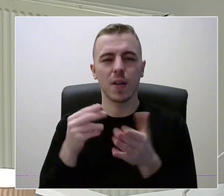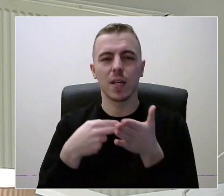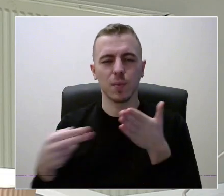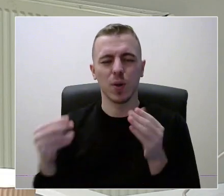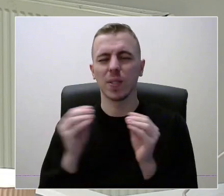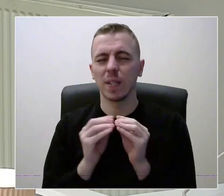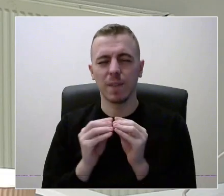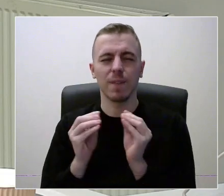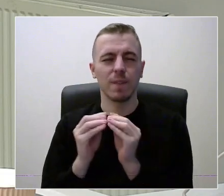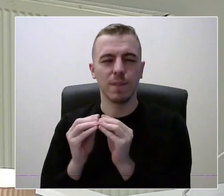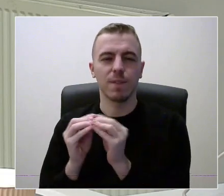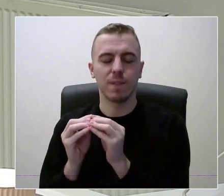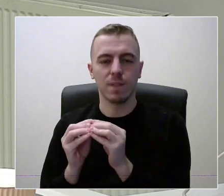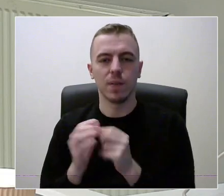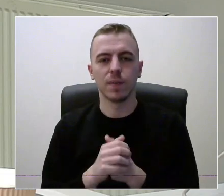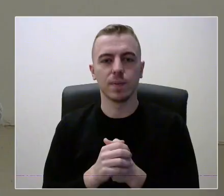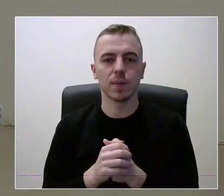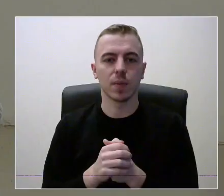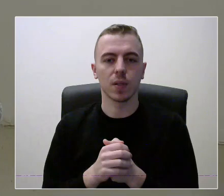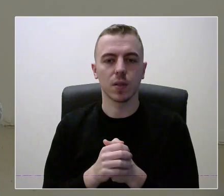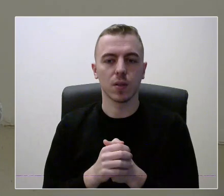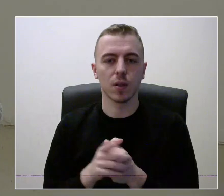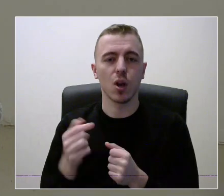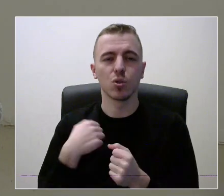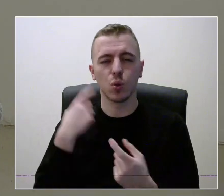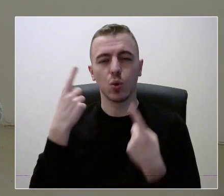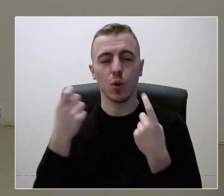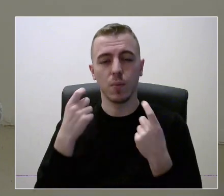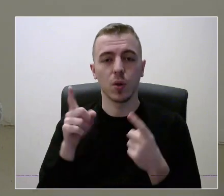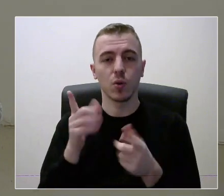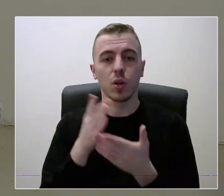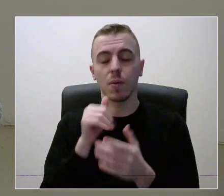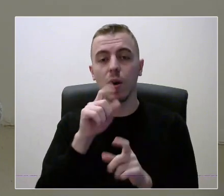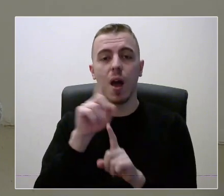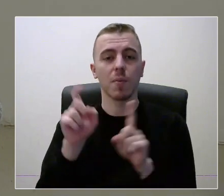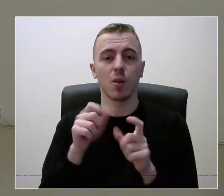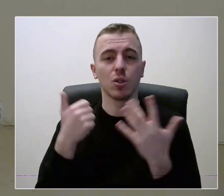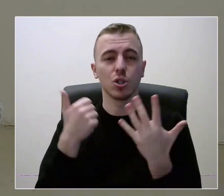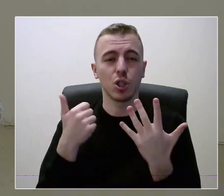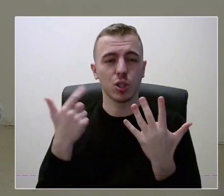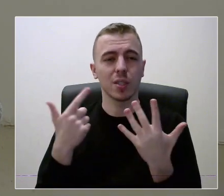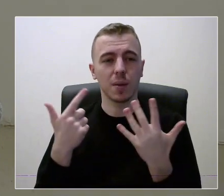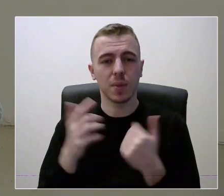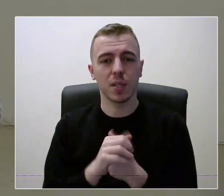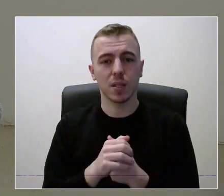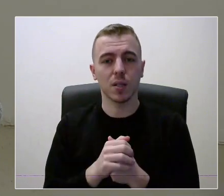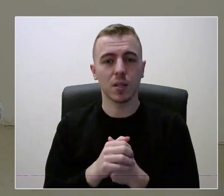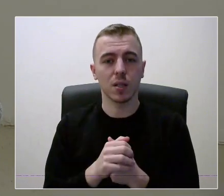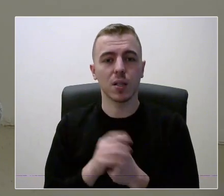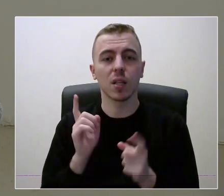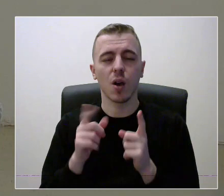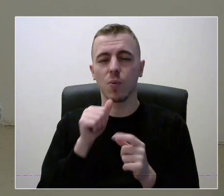įmonės duoda pasiūlymus. Aš turiu duomenų irgi, kad apklausė ir 6, ir 7, jeigu pakankamai sudėtingas